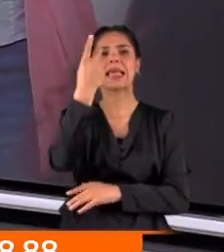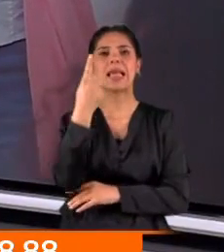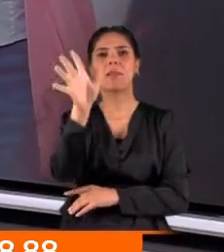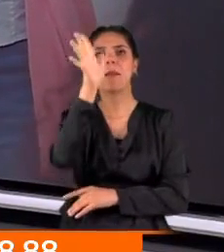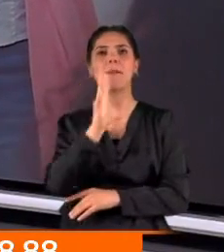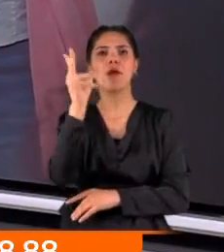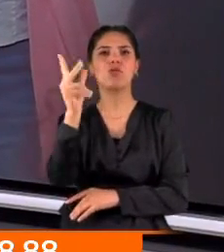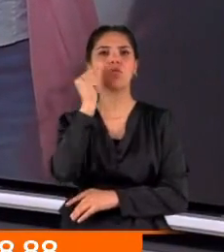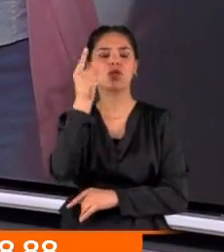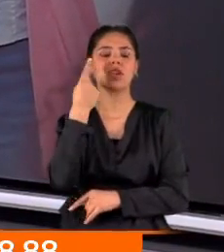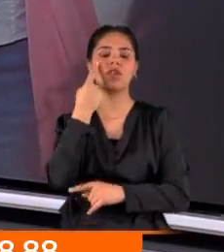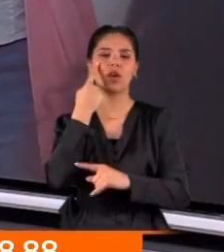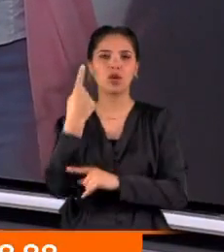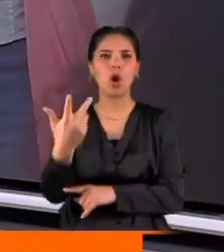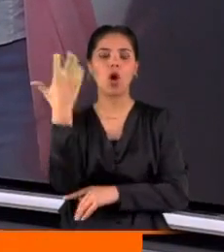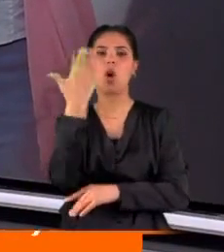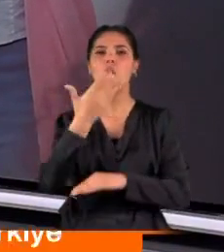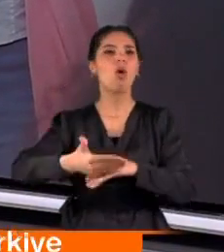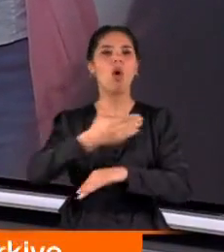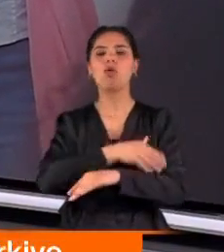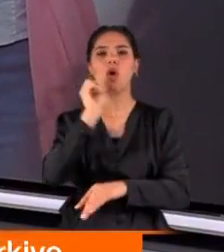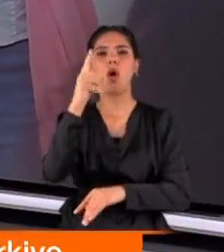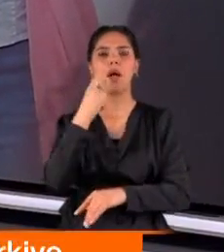7503 kişiyle okul öncesi öğretmenliğine ayrıldı.